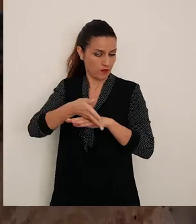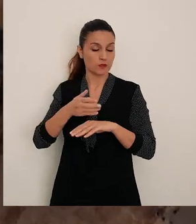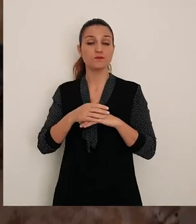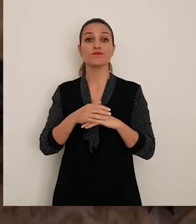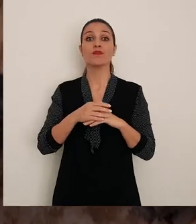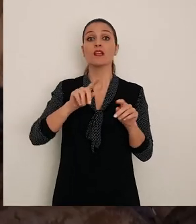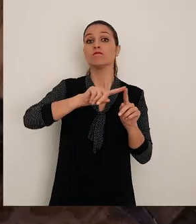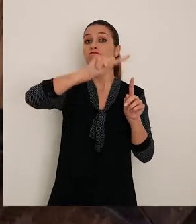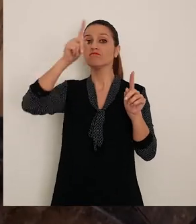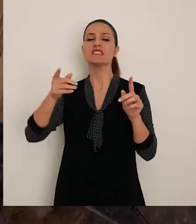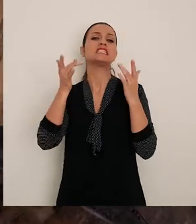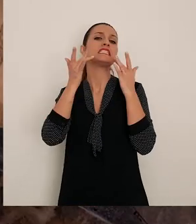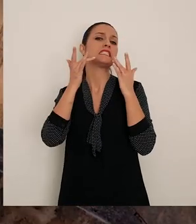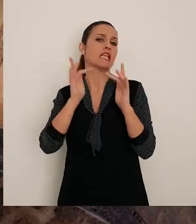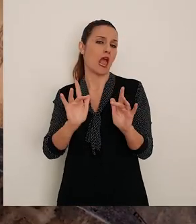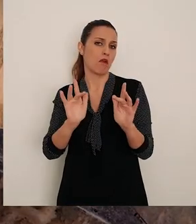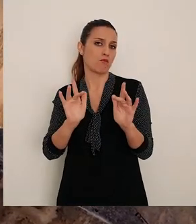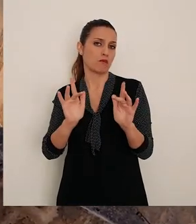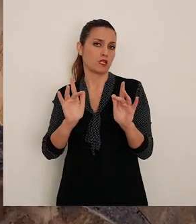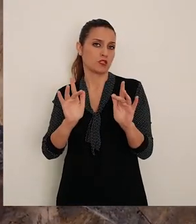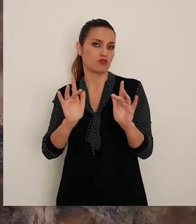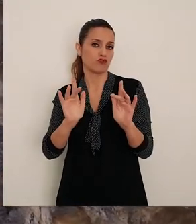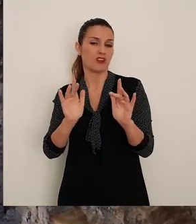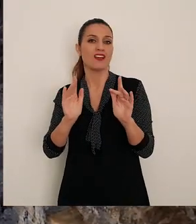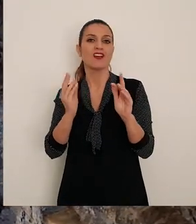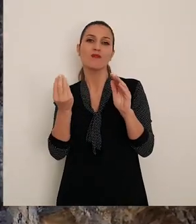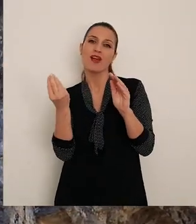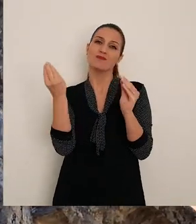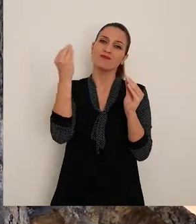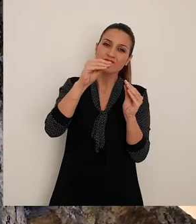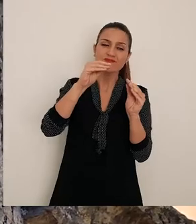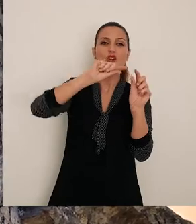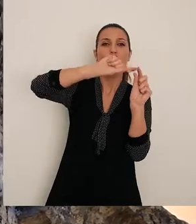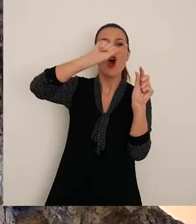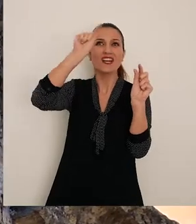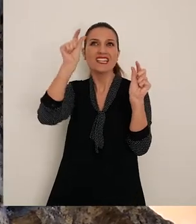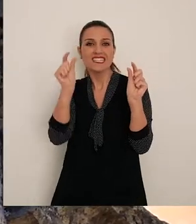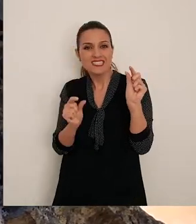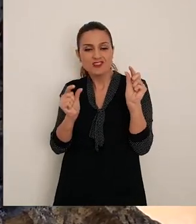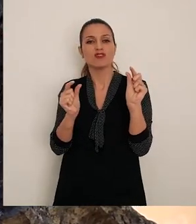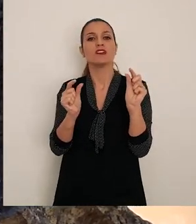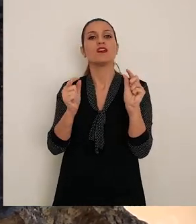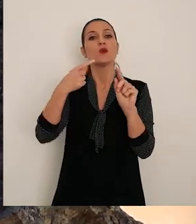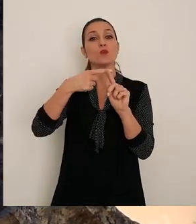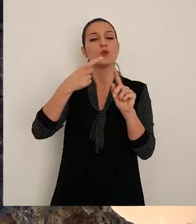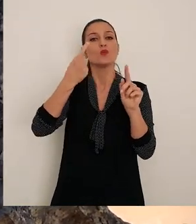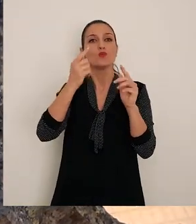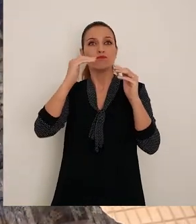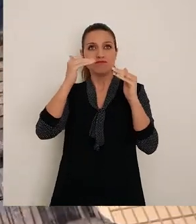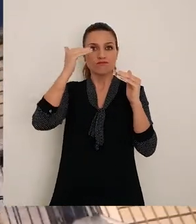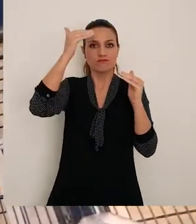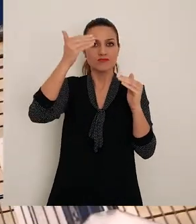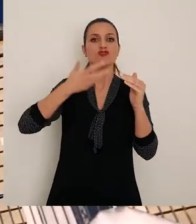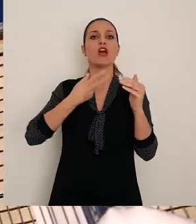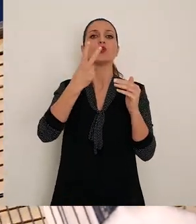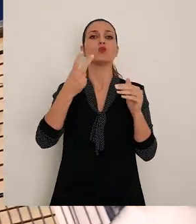La caporta, semplice nella sua struttura architettonica, è ingentilita da una cornice e sulla parte superiore della stessa da